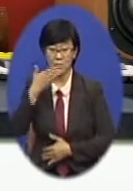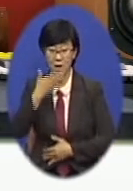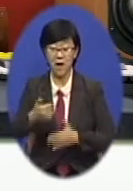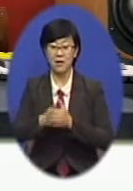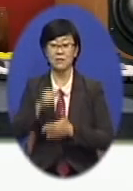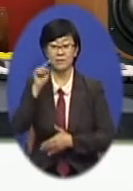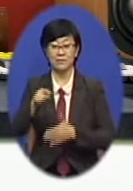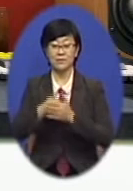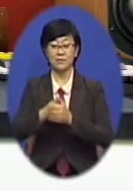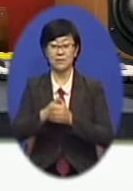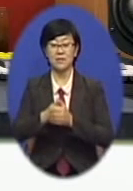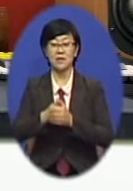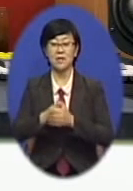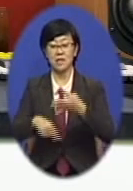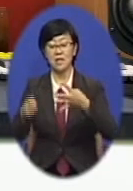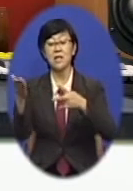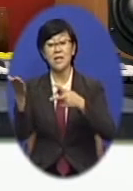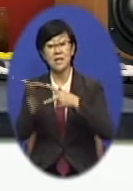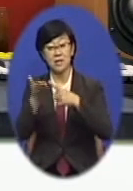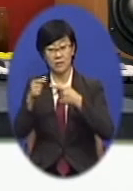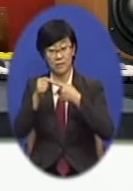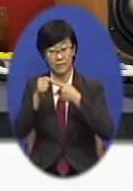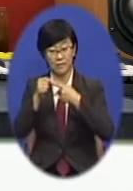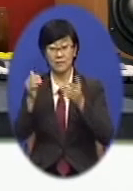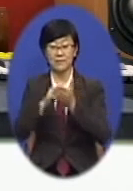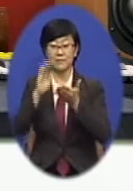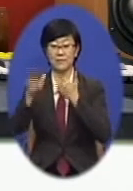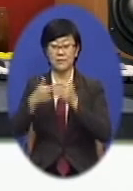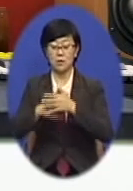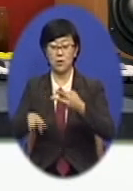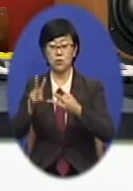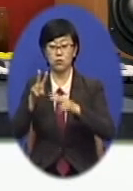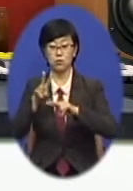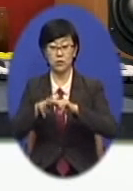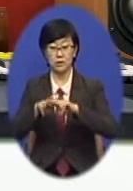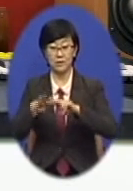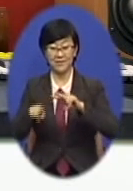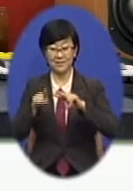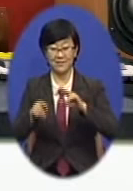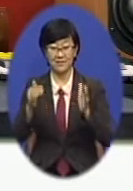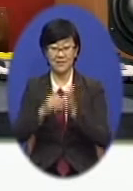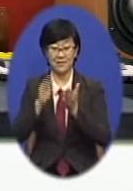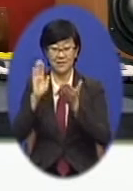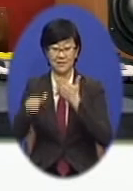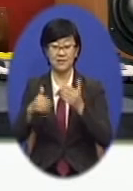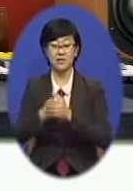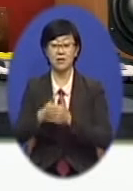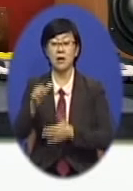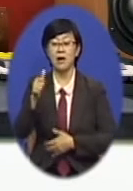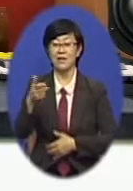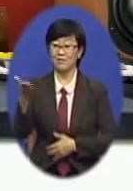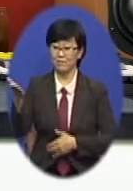누르셔서 1절을 다 부르신 다음에 우물정자를 누르십시오. 누르시고 바로